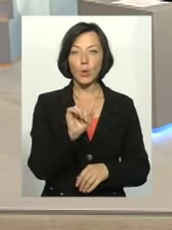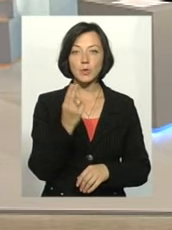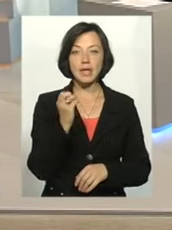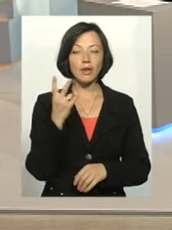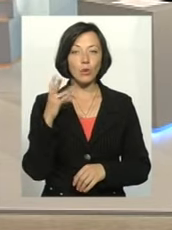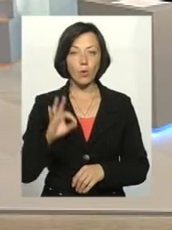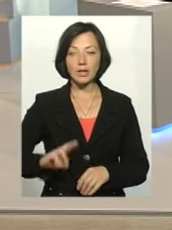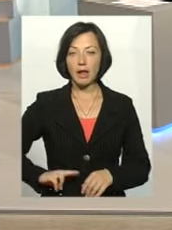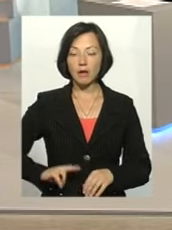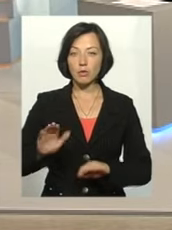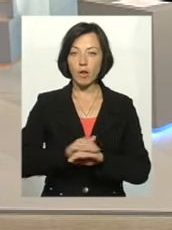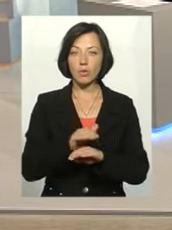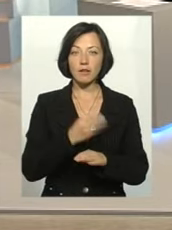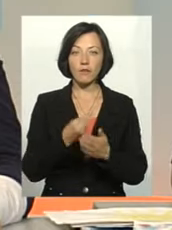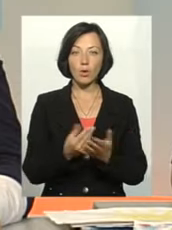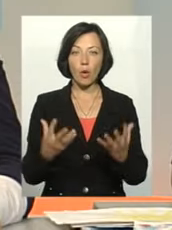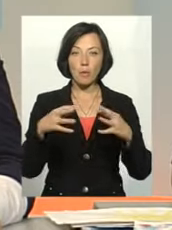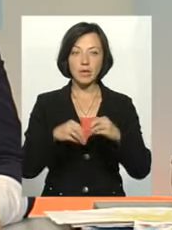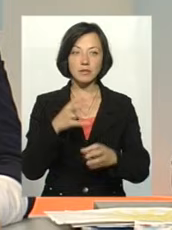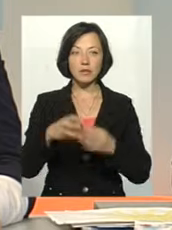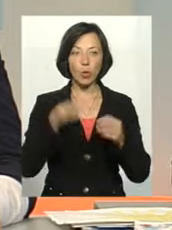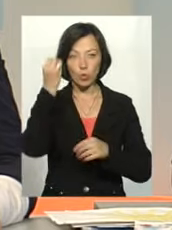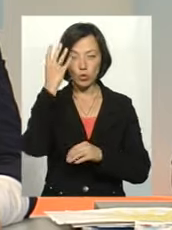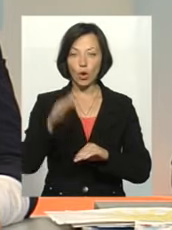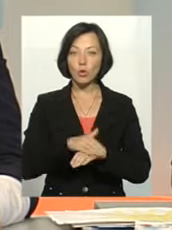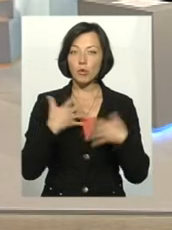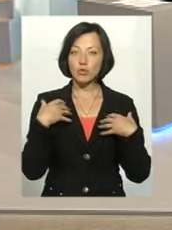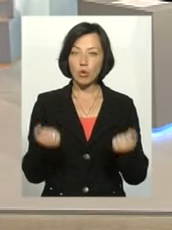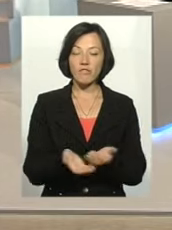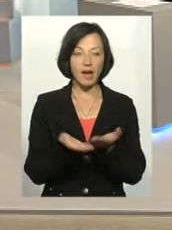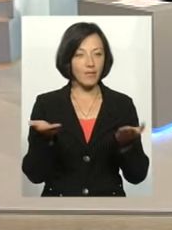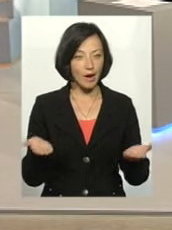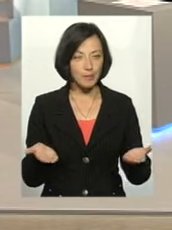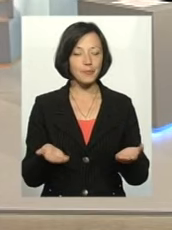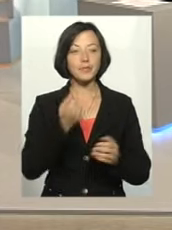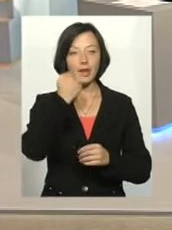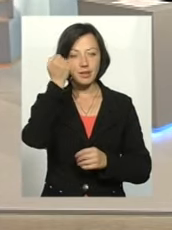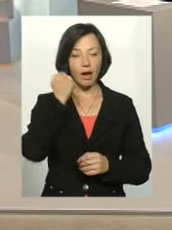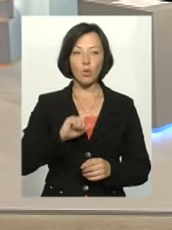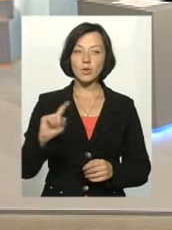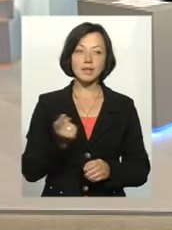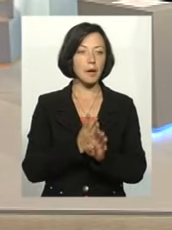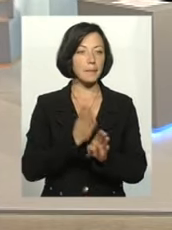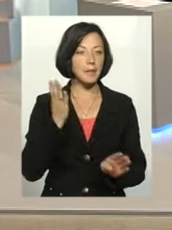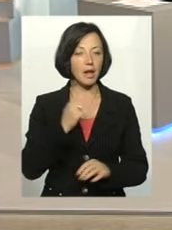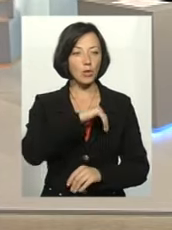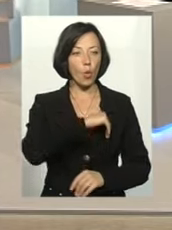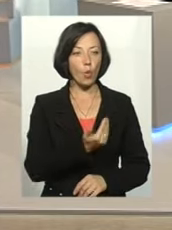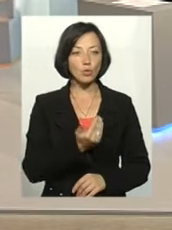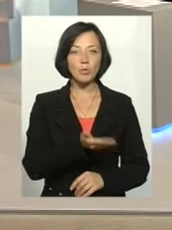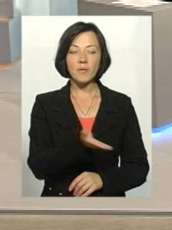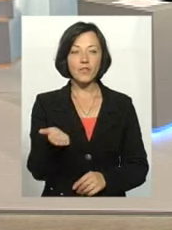директор благодійного фонду «Об'єднання світових культур». Доброго здоров'я, шановні гості, вам. Дякую. Насамперед, хочу, аби